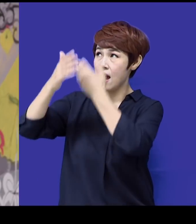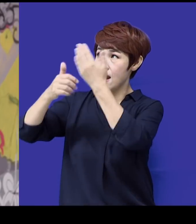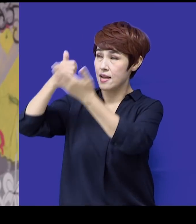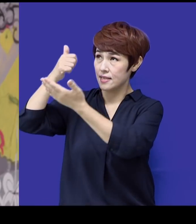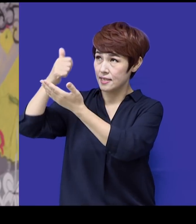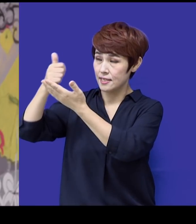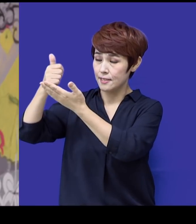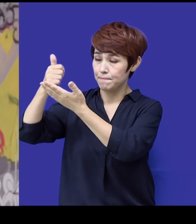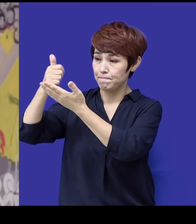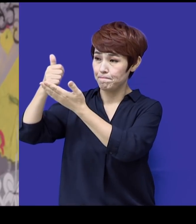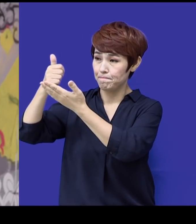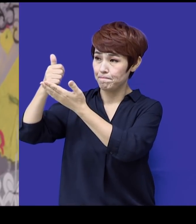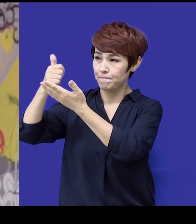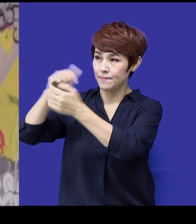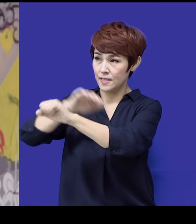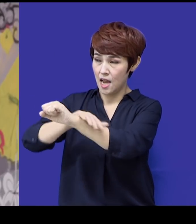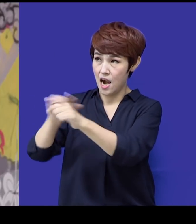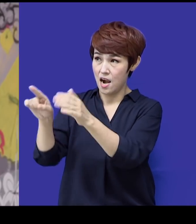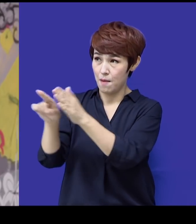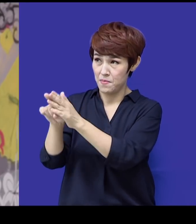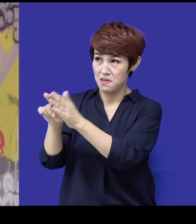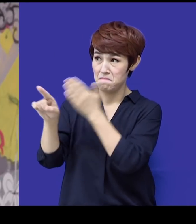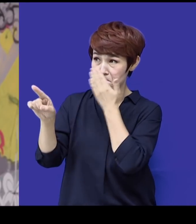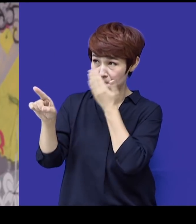잘 이렇게 믿게 될 때